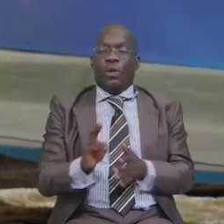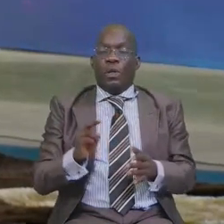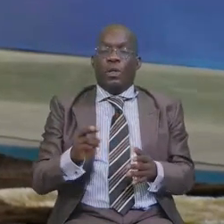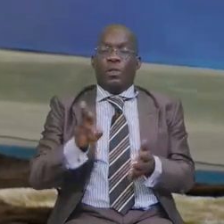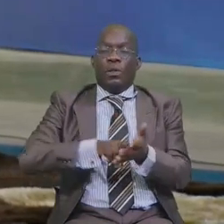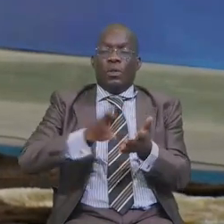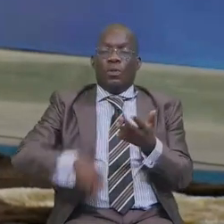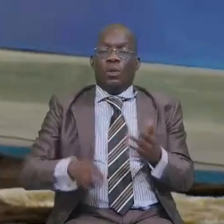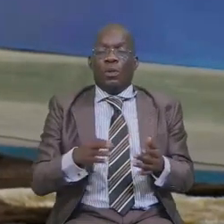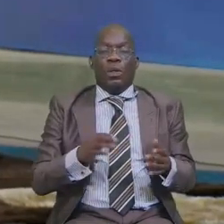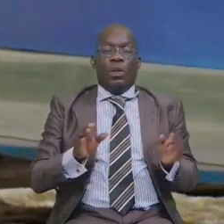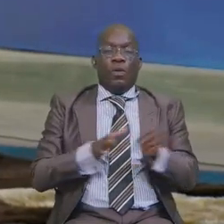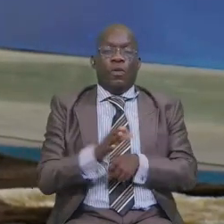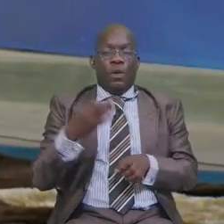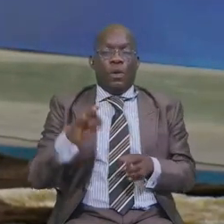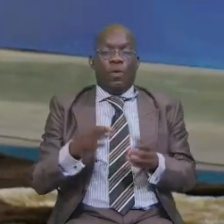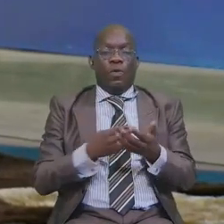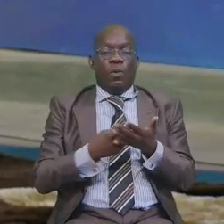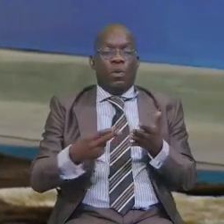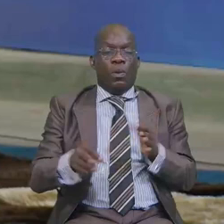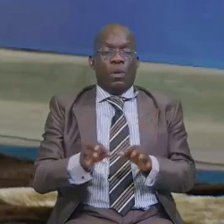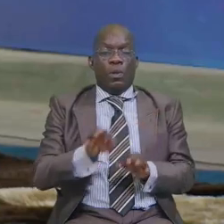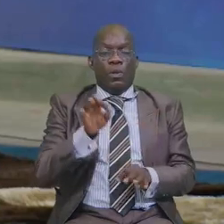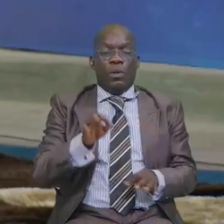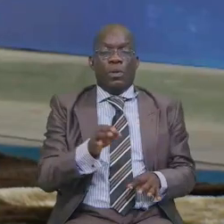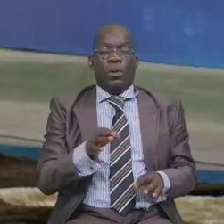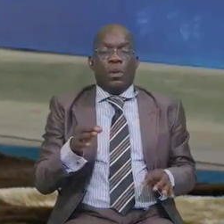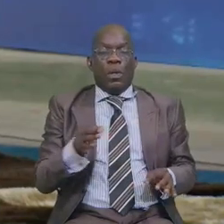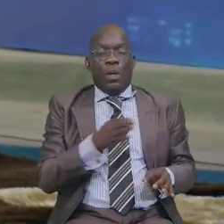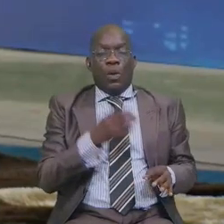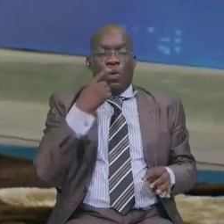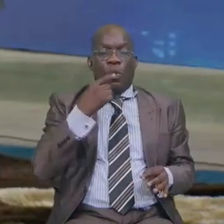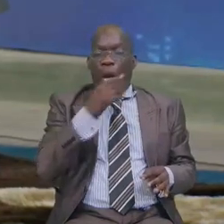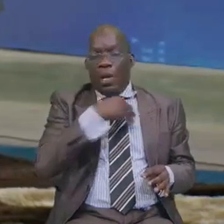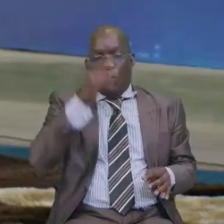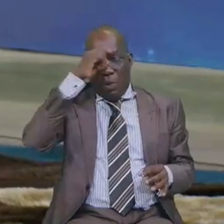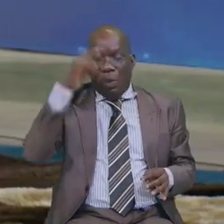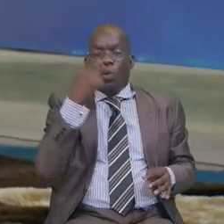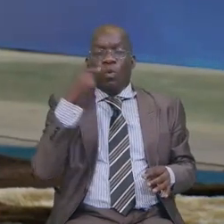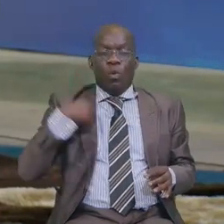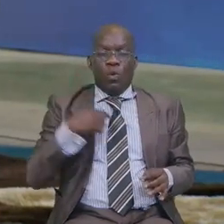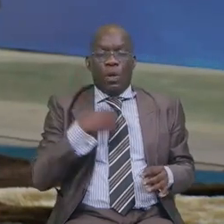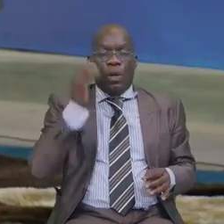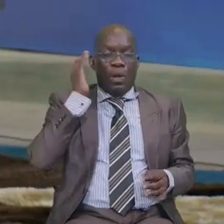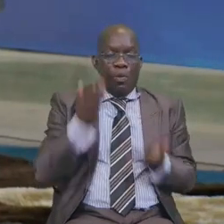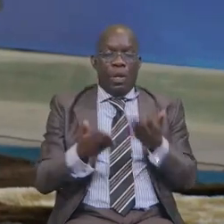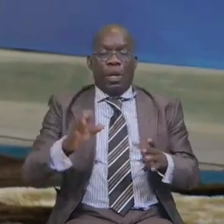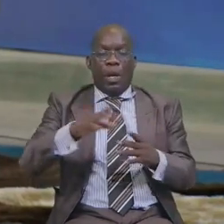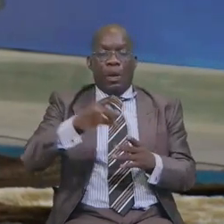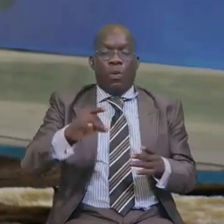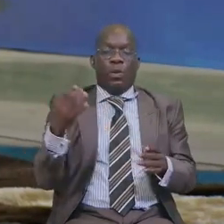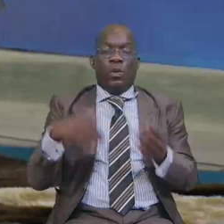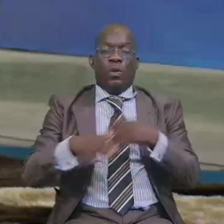pleins de Saint-Esprit et de sagesse que nous chargerons de cet emploi. Ils ne voulaient pas de distraction qui allait